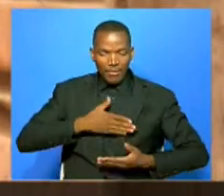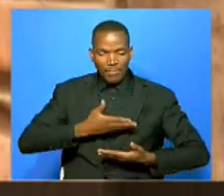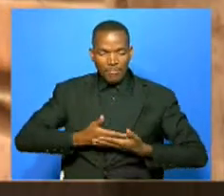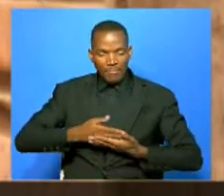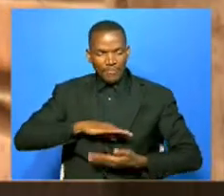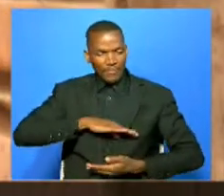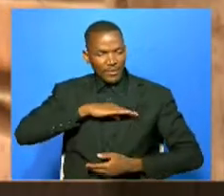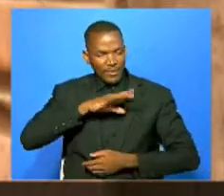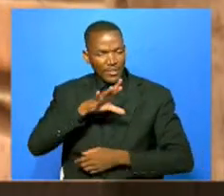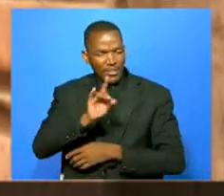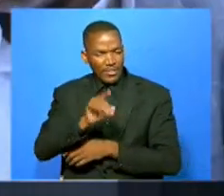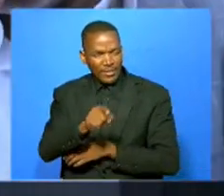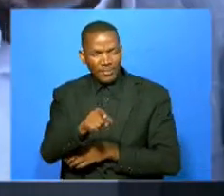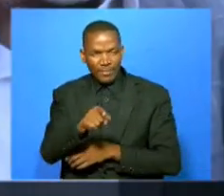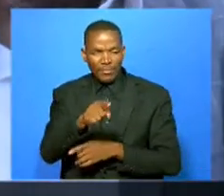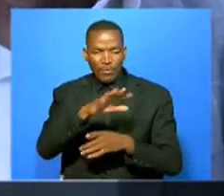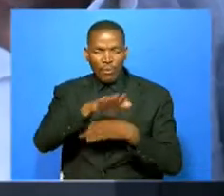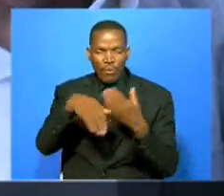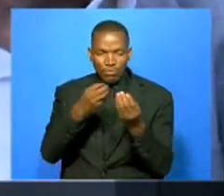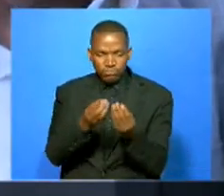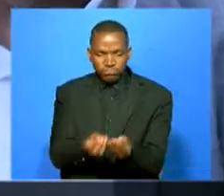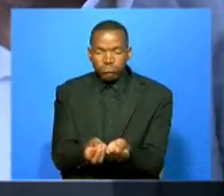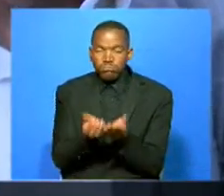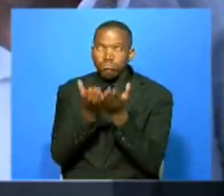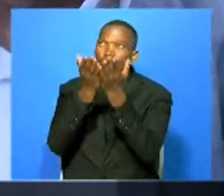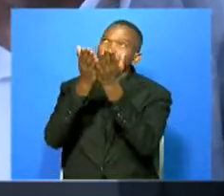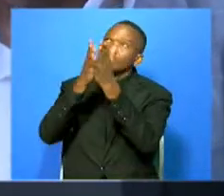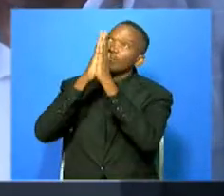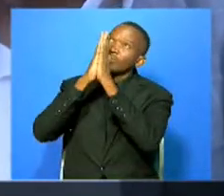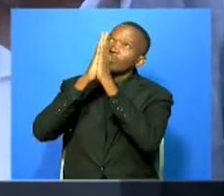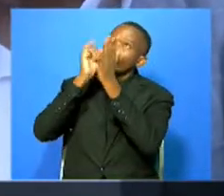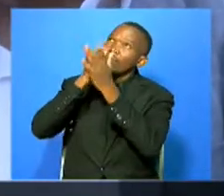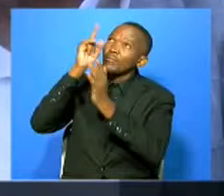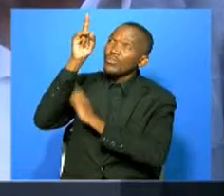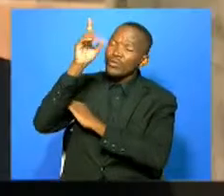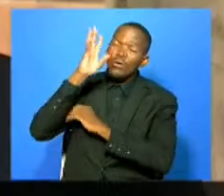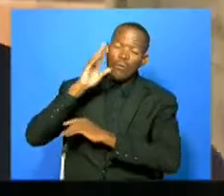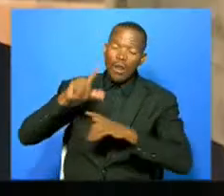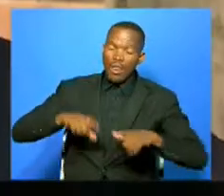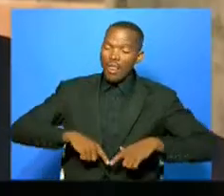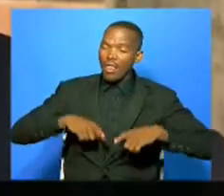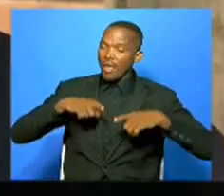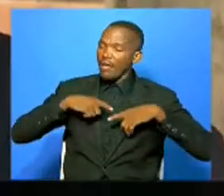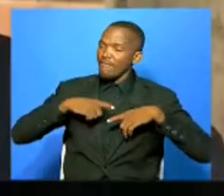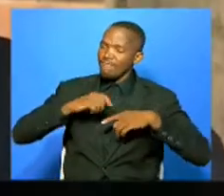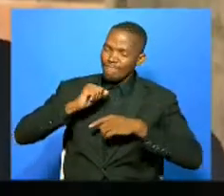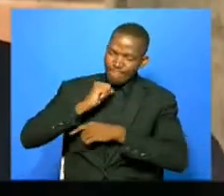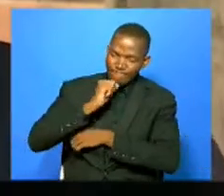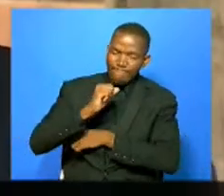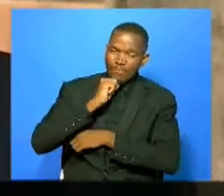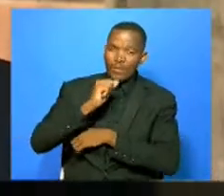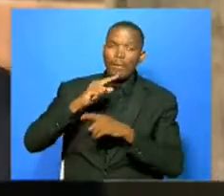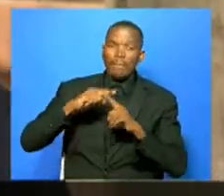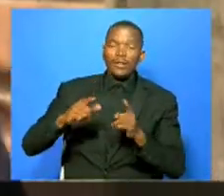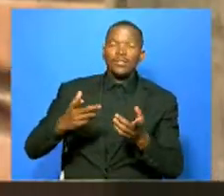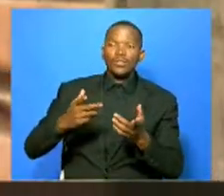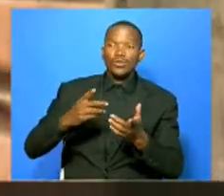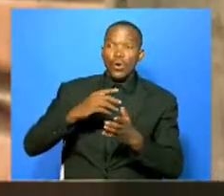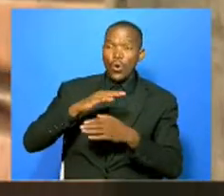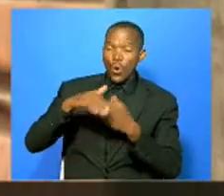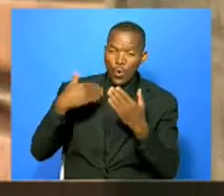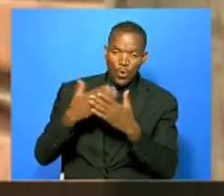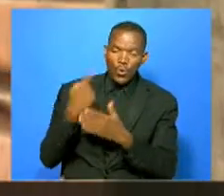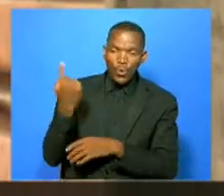80 o mme ha pele ga di thapelo tsa gago go bane wa go tshela ka botlhoko mme ha mo di mo ame ha o ntse na e bosigo